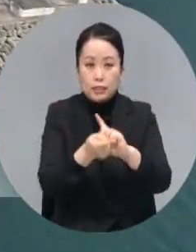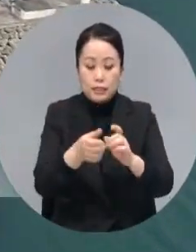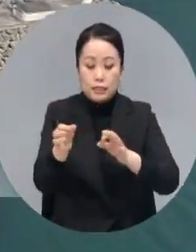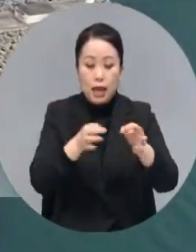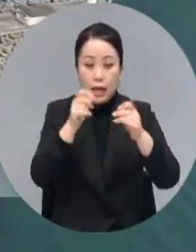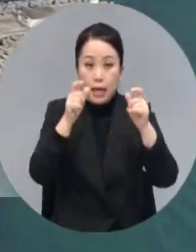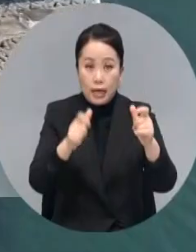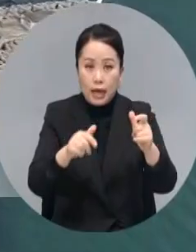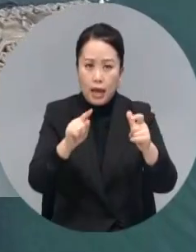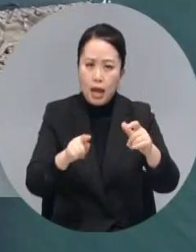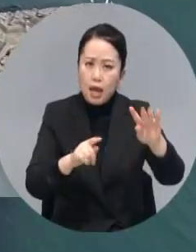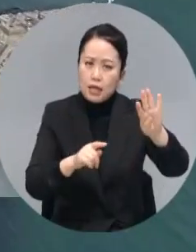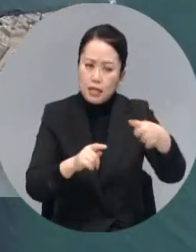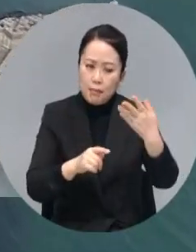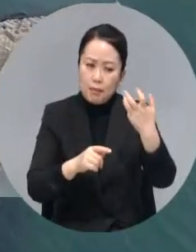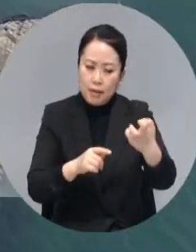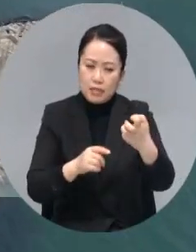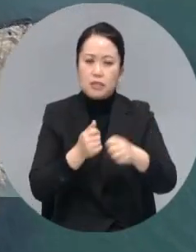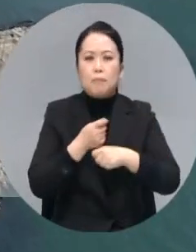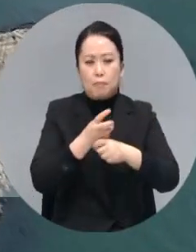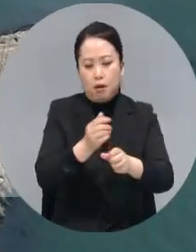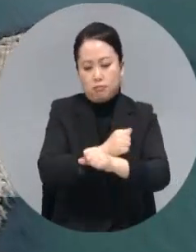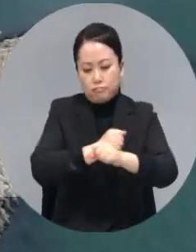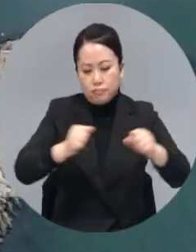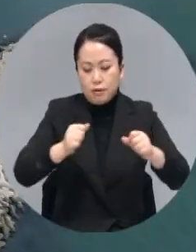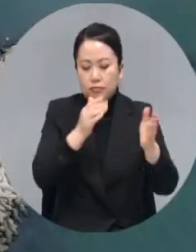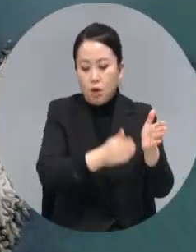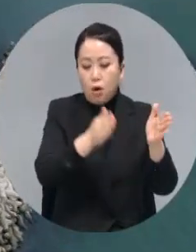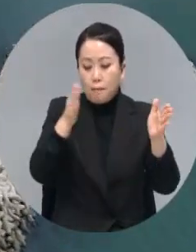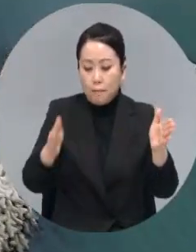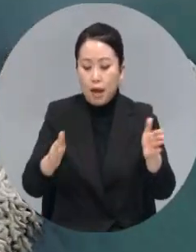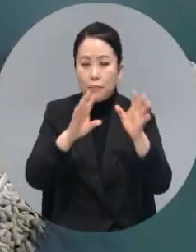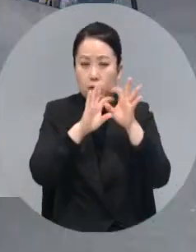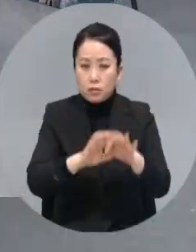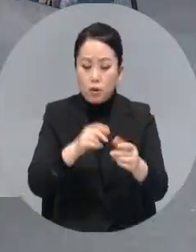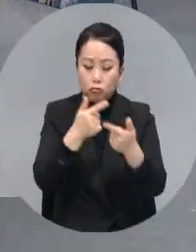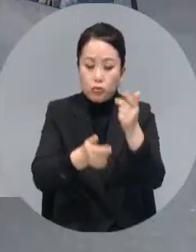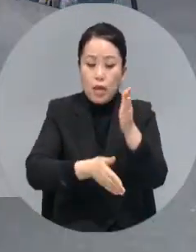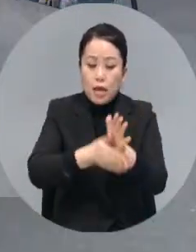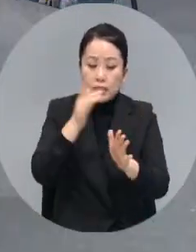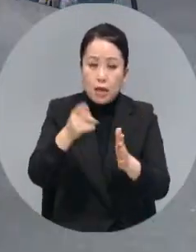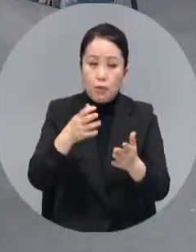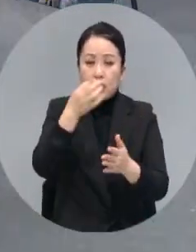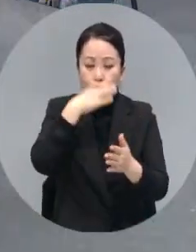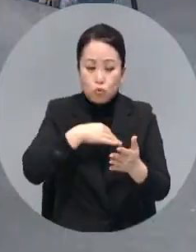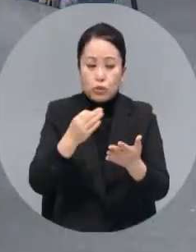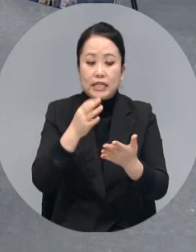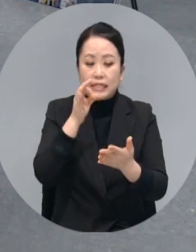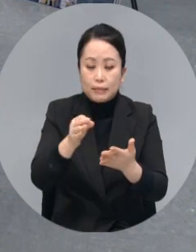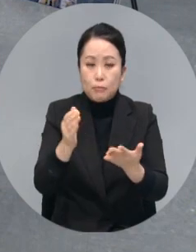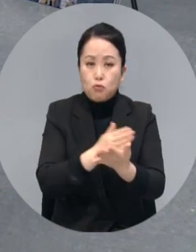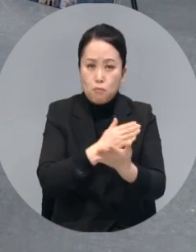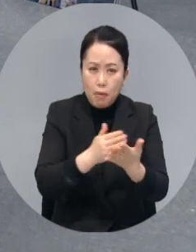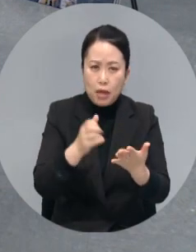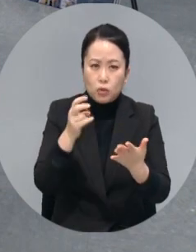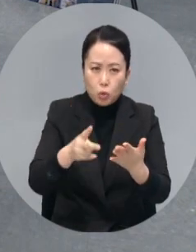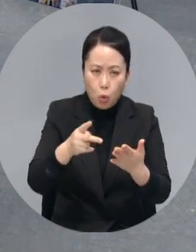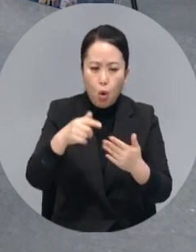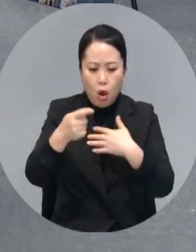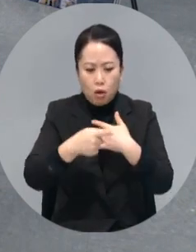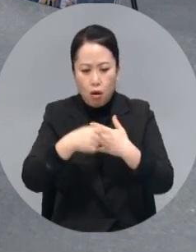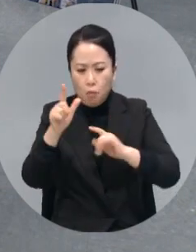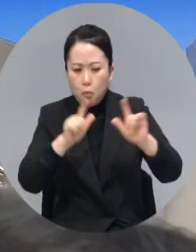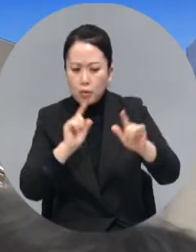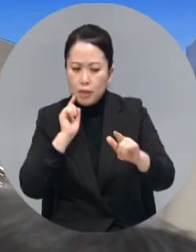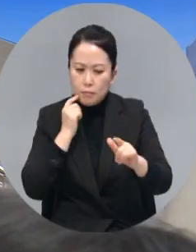16,000제곱미터, 약 480평 늘어나면서 부산시와의 수익금 분배와 미관 문제가 추후 과제로 남았습니다. 이에 대해